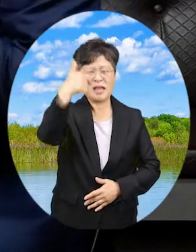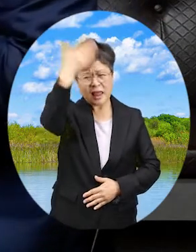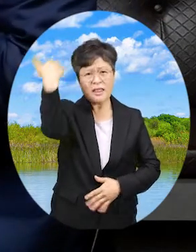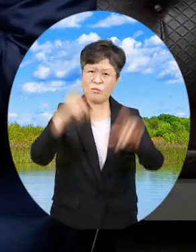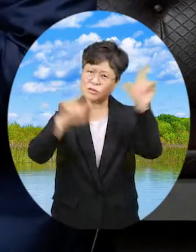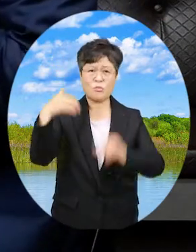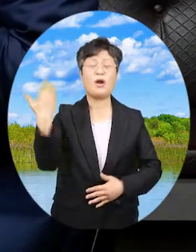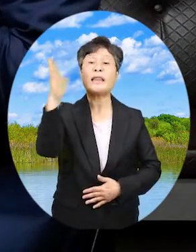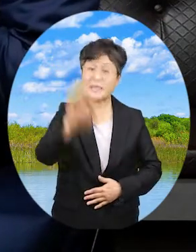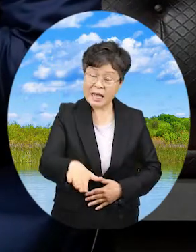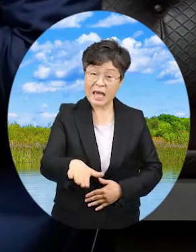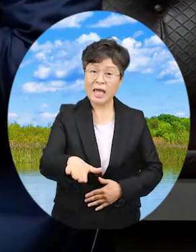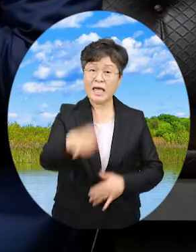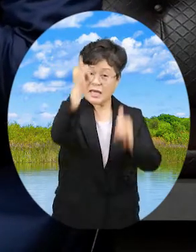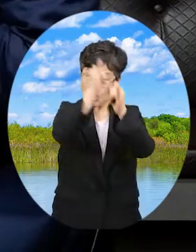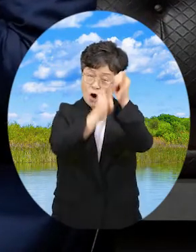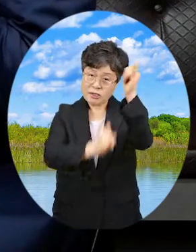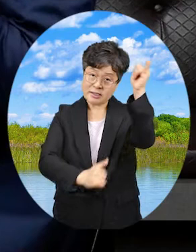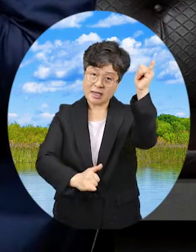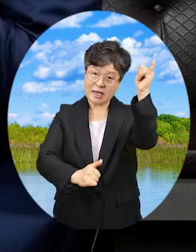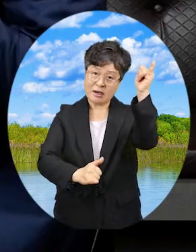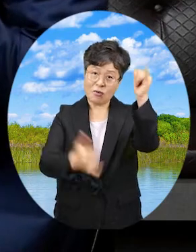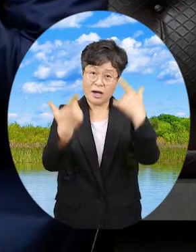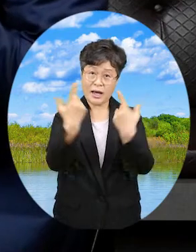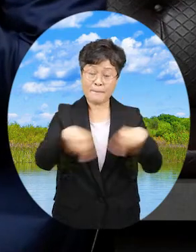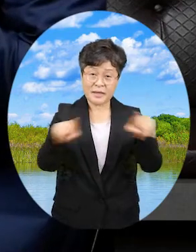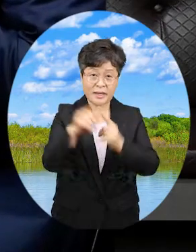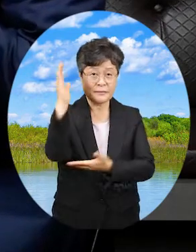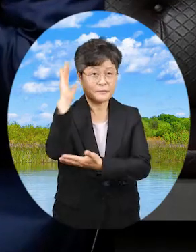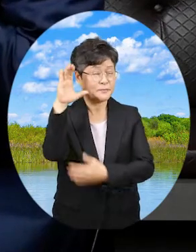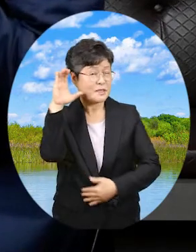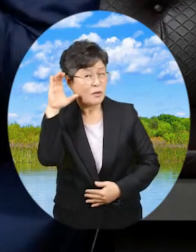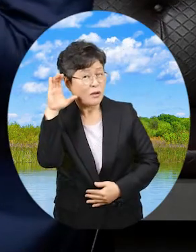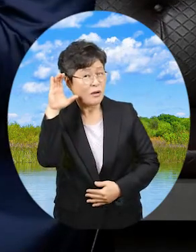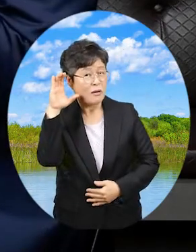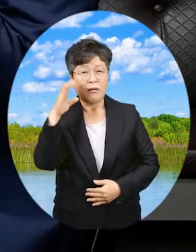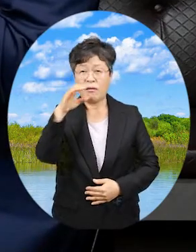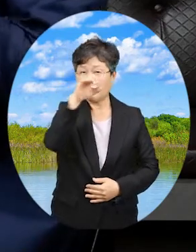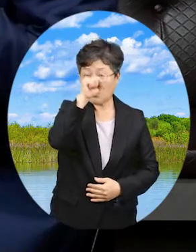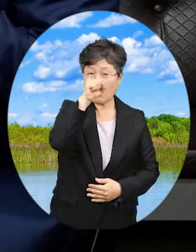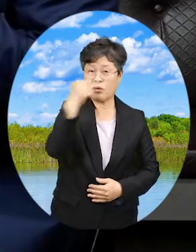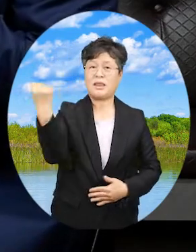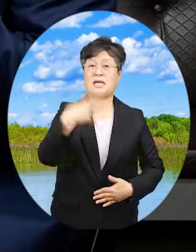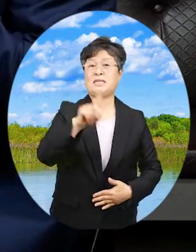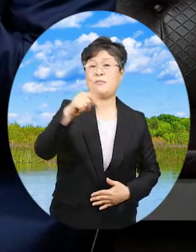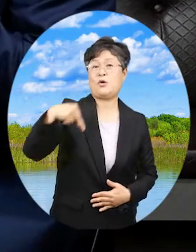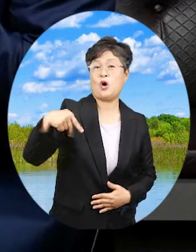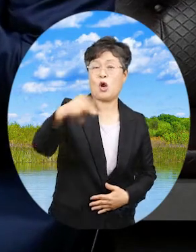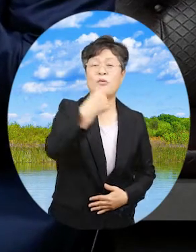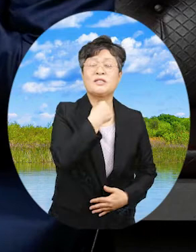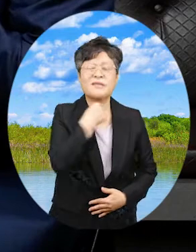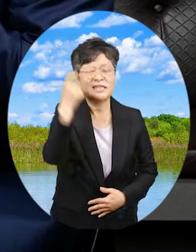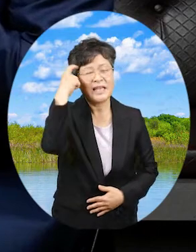자, 일단 이 얘기를 조금 더 앞에 하기 전에 기관 소개를 먼저 좀 해주실까요?